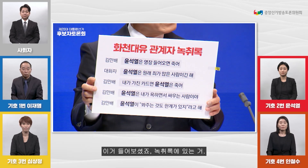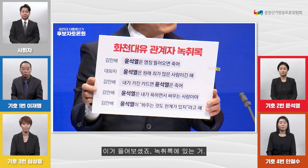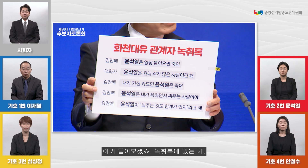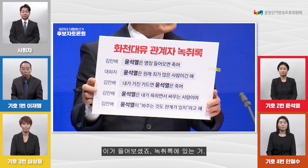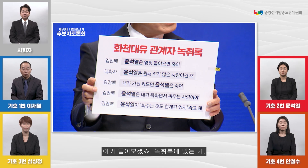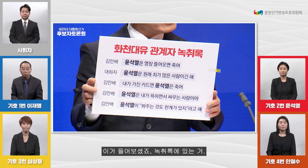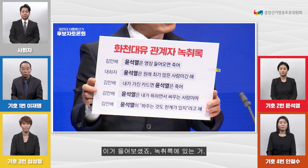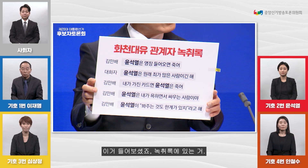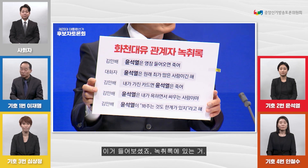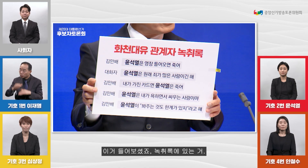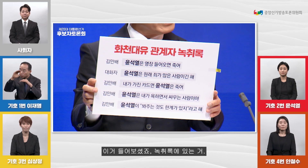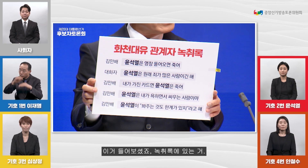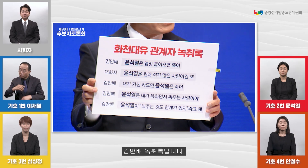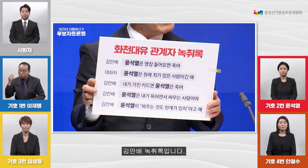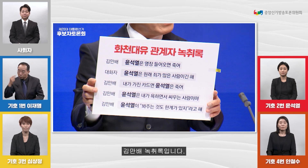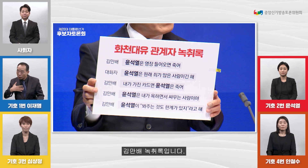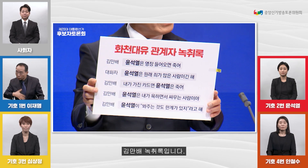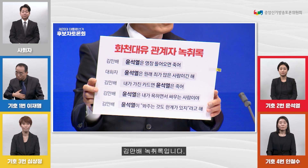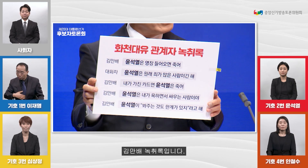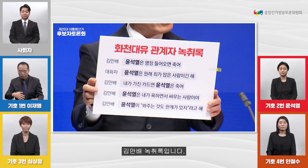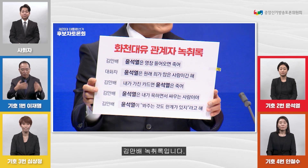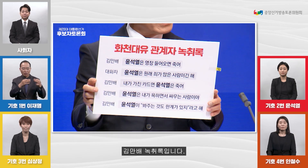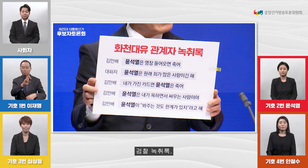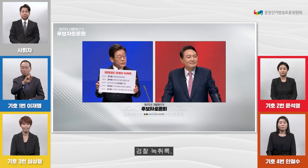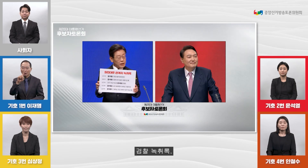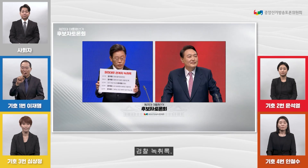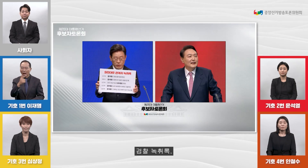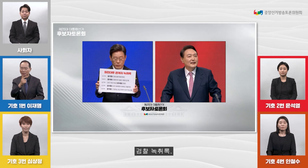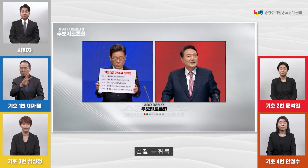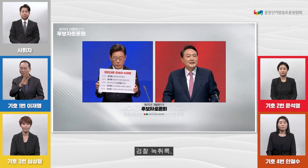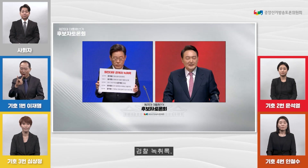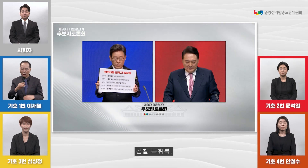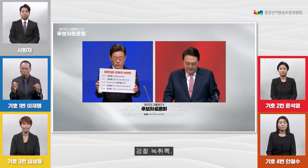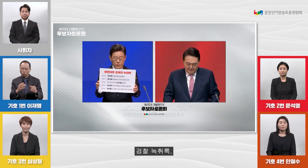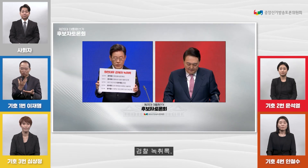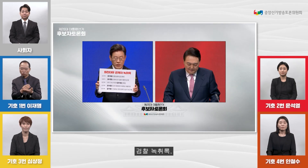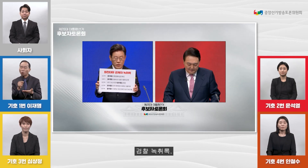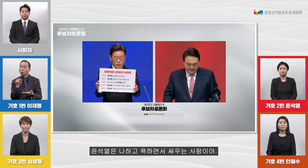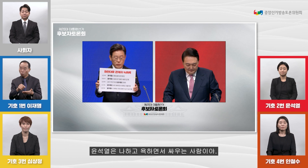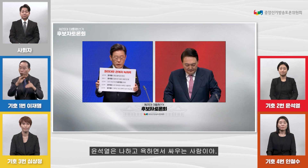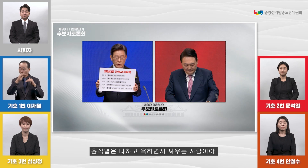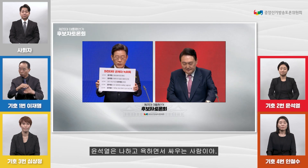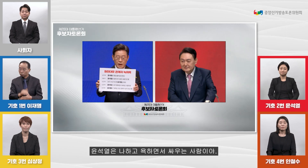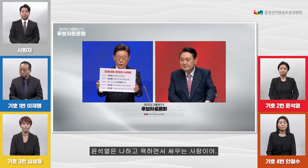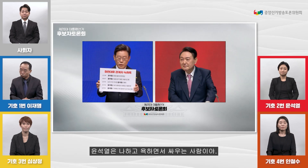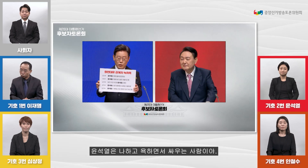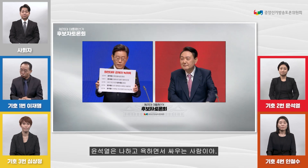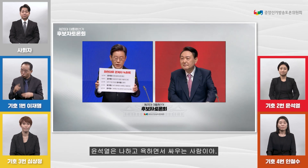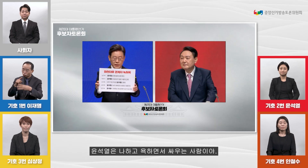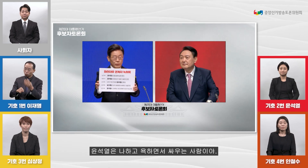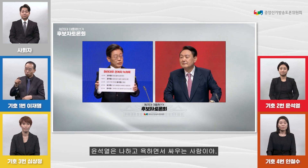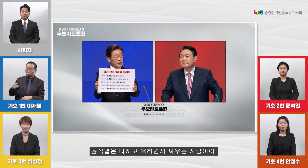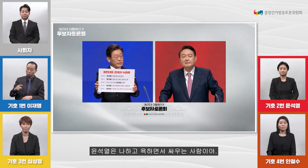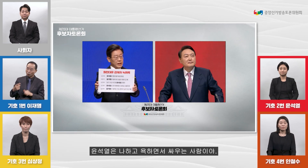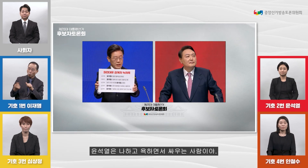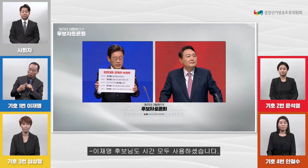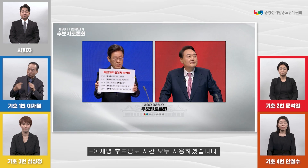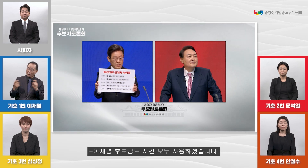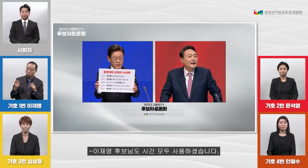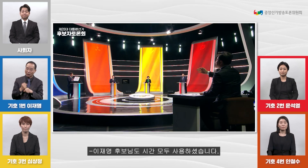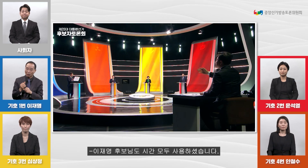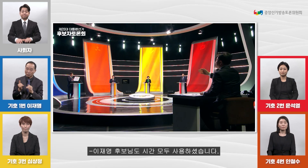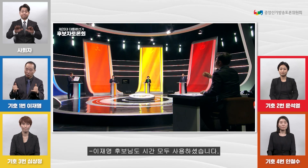이거 들어보셨죠? 녹취록에 있는 거. 김만배의 녹취록입니다. 검찰 녹취록. 윤석열은 나하고 욕하면서 싸우는 사람이야.